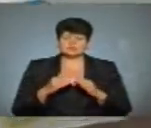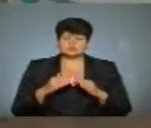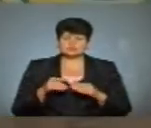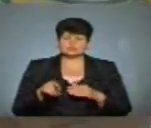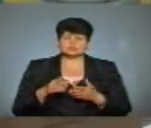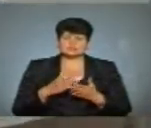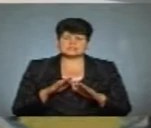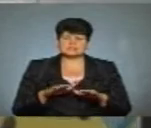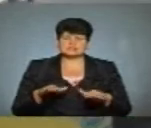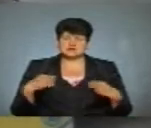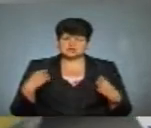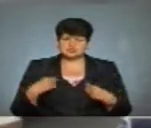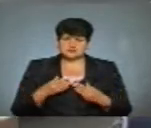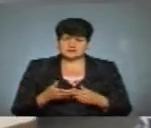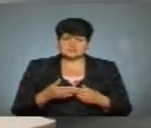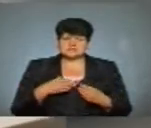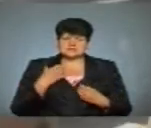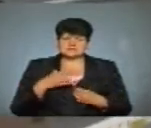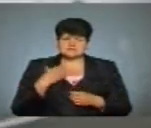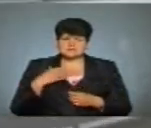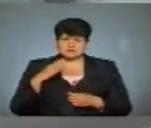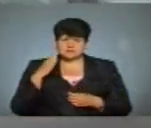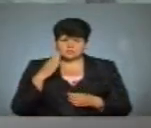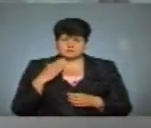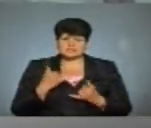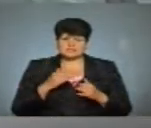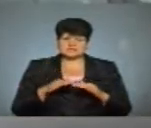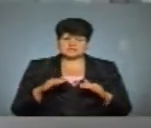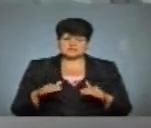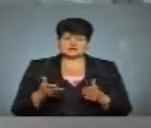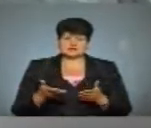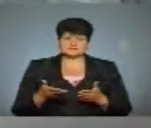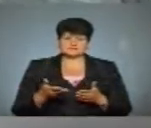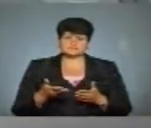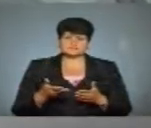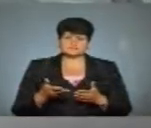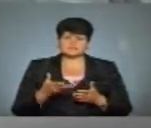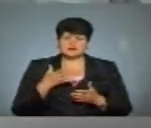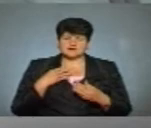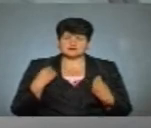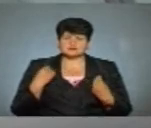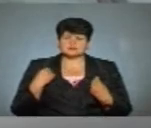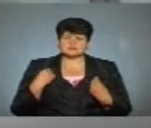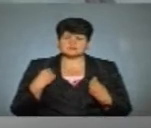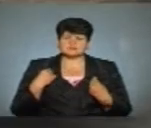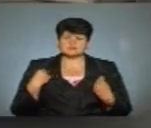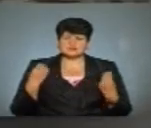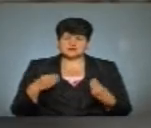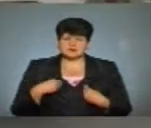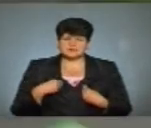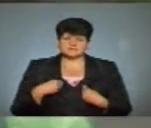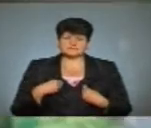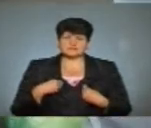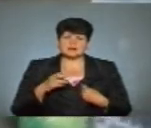є дитячі речі, свідри вон хлопцям. Для дітей отакі от гарне взуття, щоб той вдягання. І